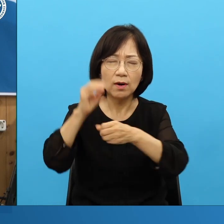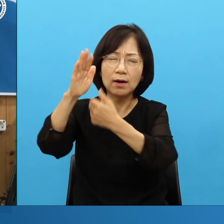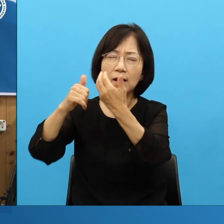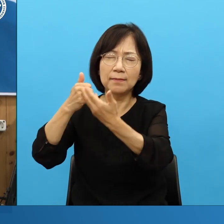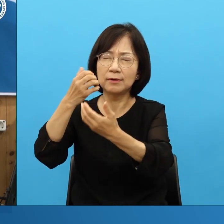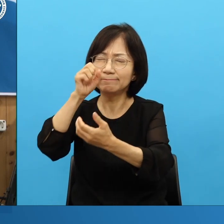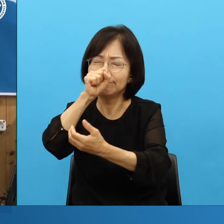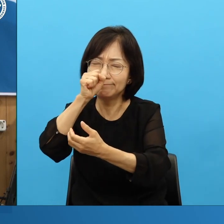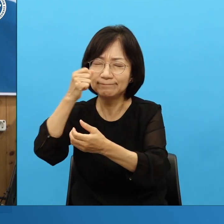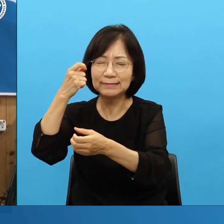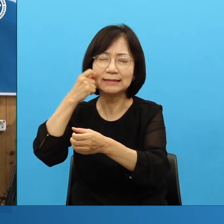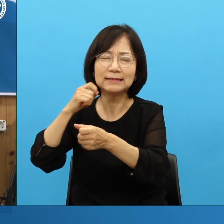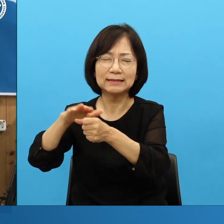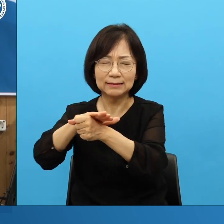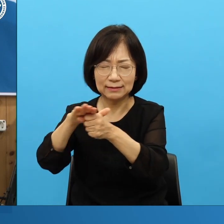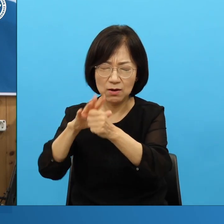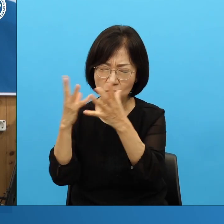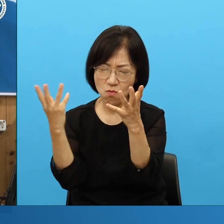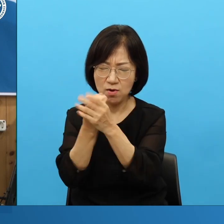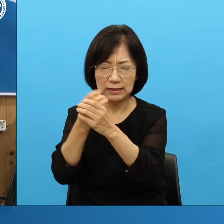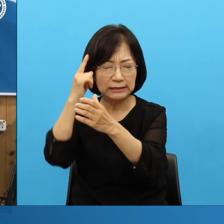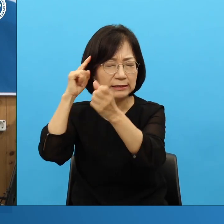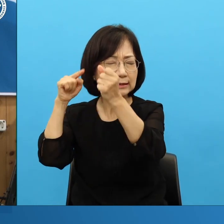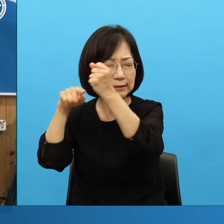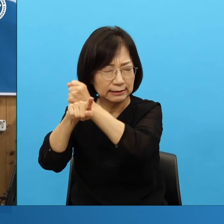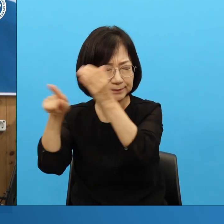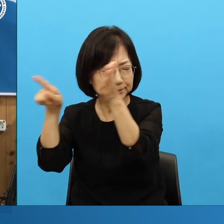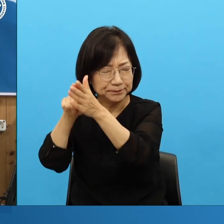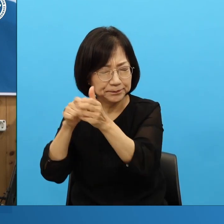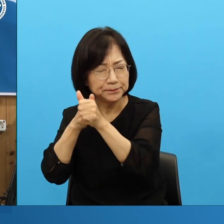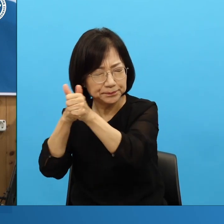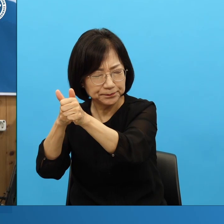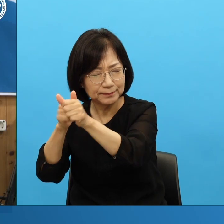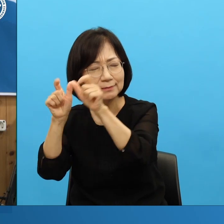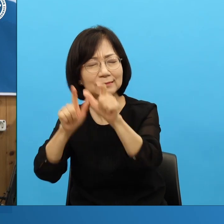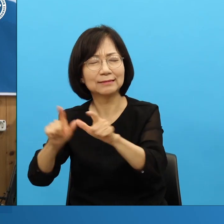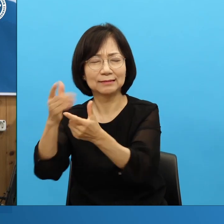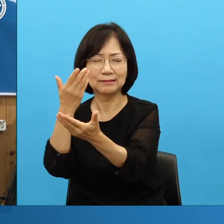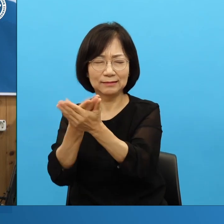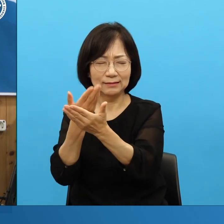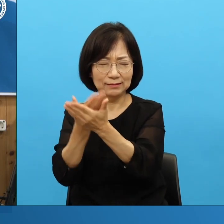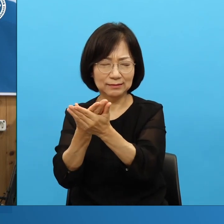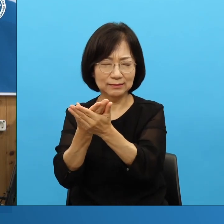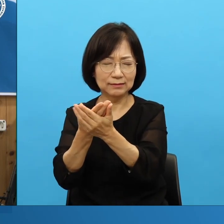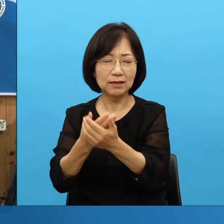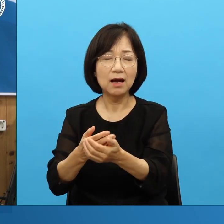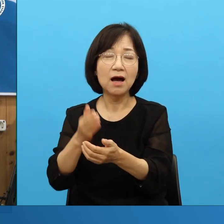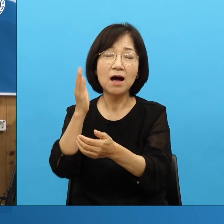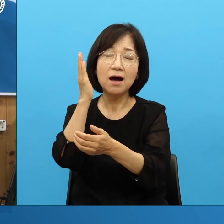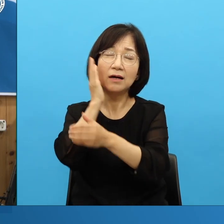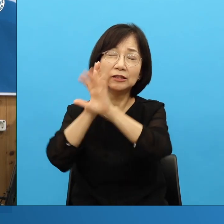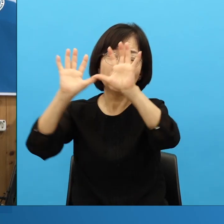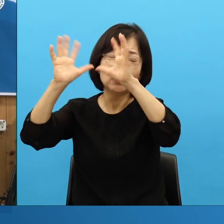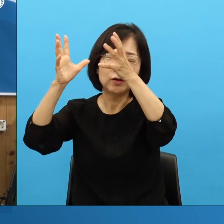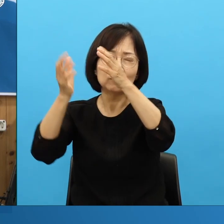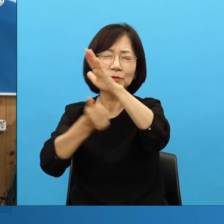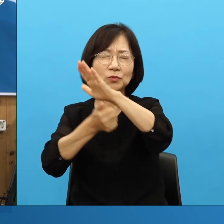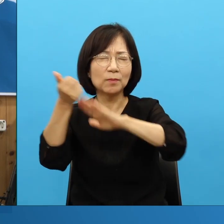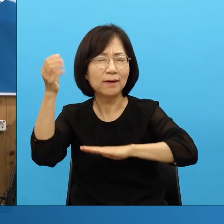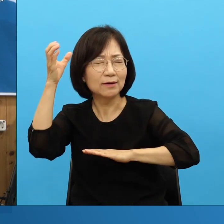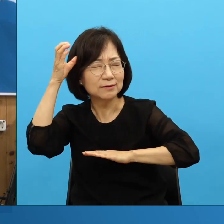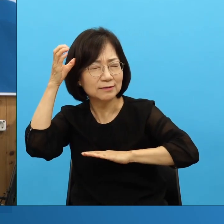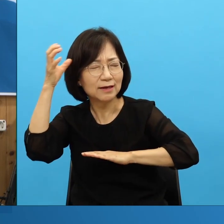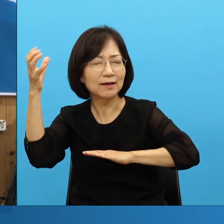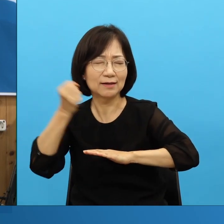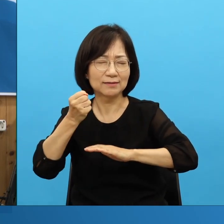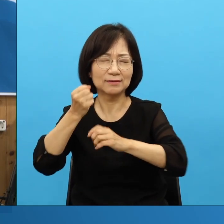인자하시고 온전하신 뜻을 따라 살아가게 하시고 오직 천국에 대한 소망과 하나님에 대한 완전한 사랑을 가지고